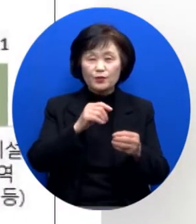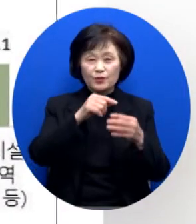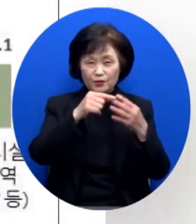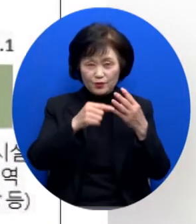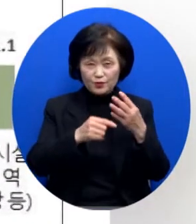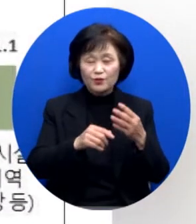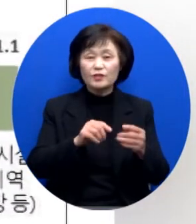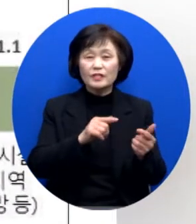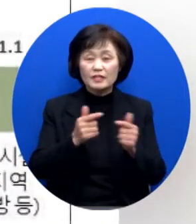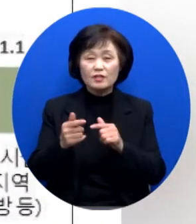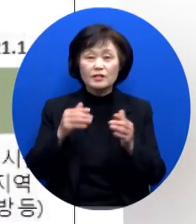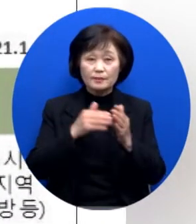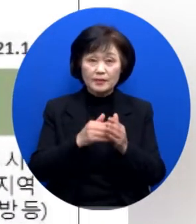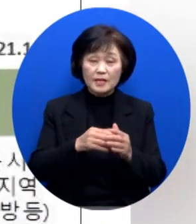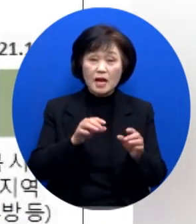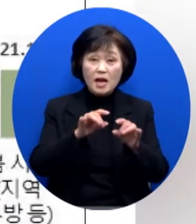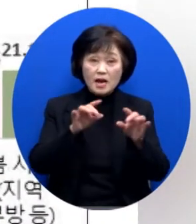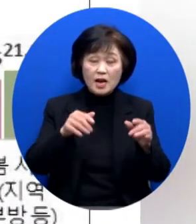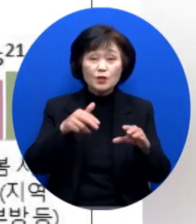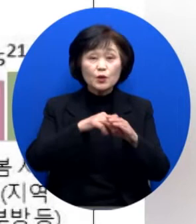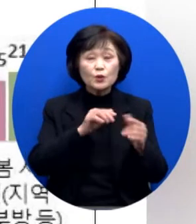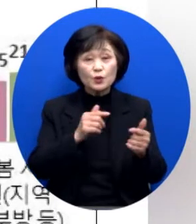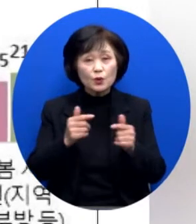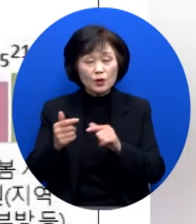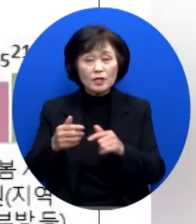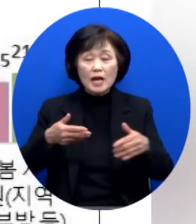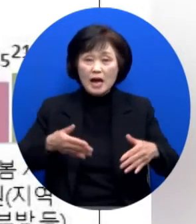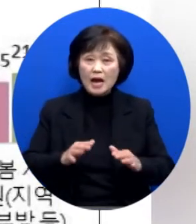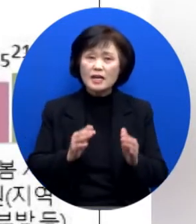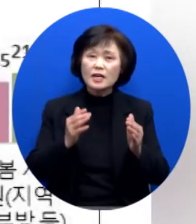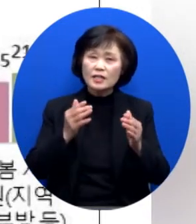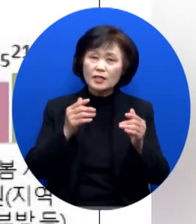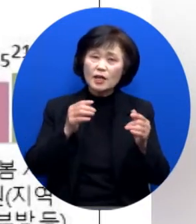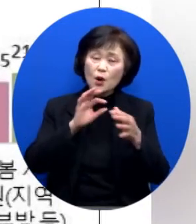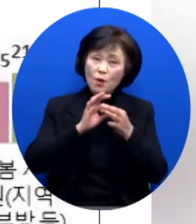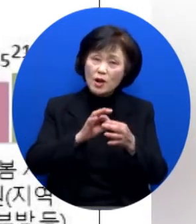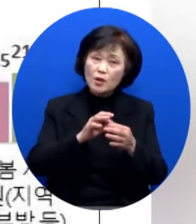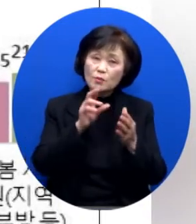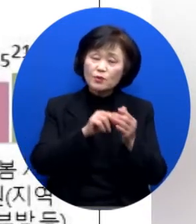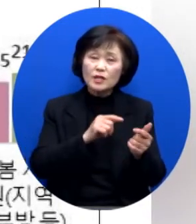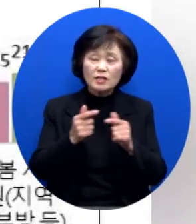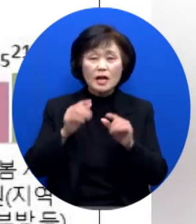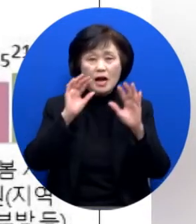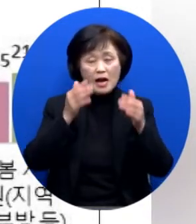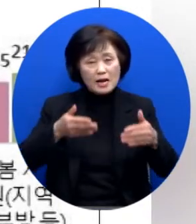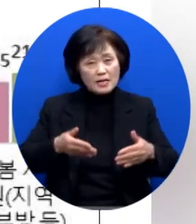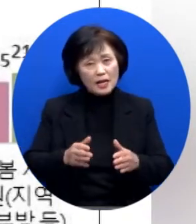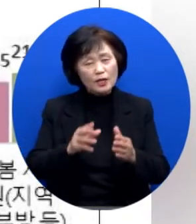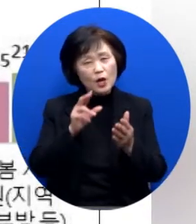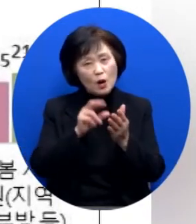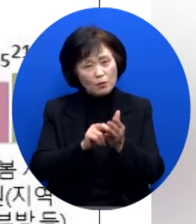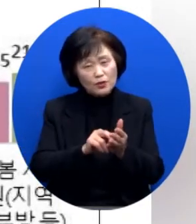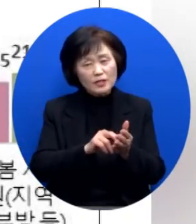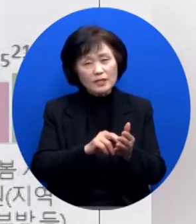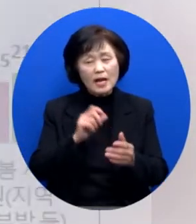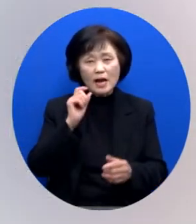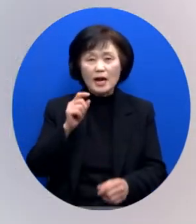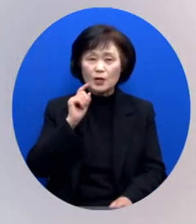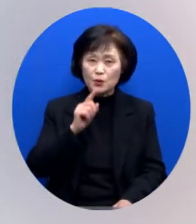각자의 종교에서 시행하고 있는 출산 관련 활동으로는 출산의 중요성 강조가 가장